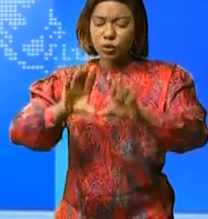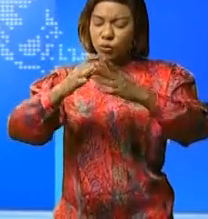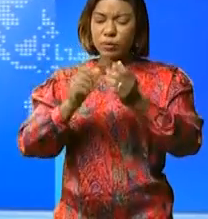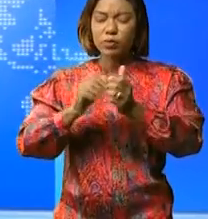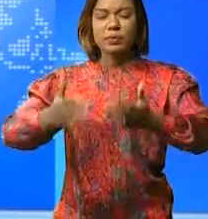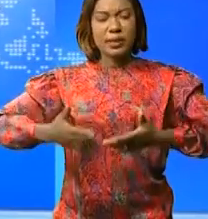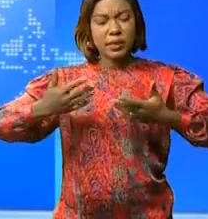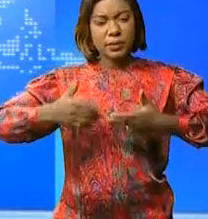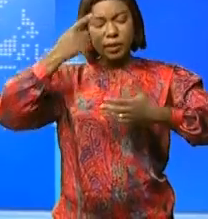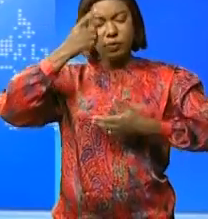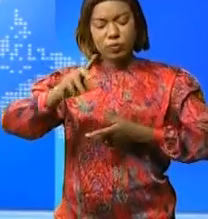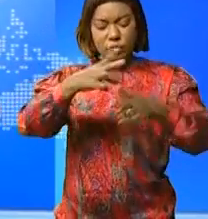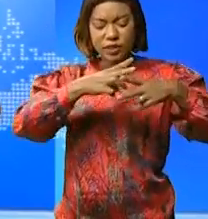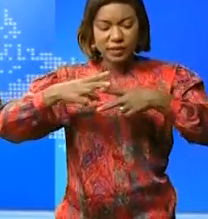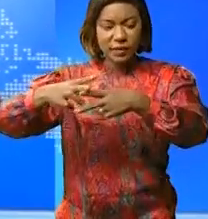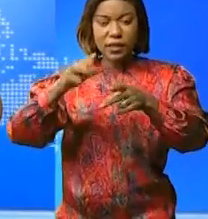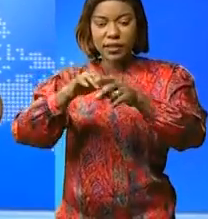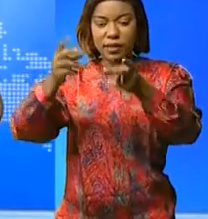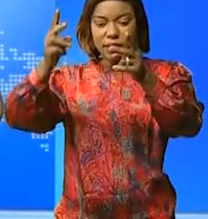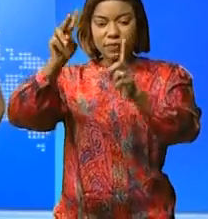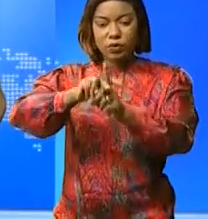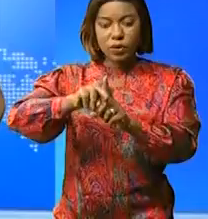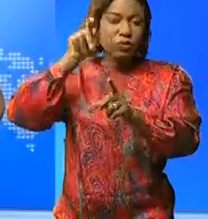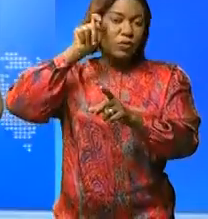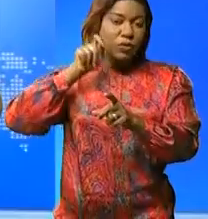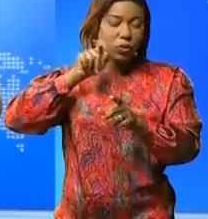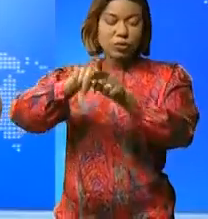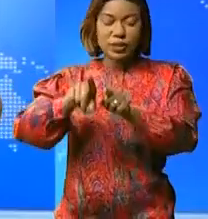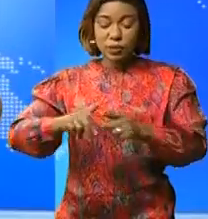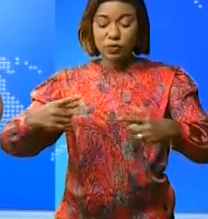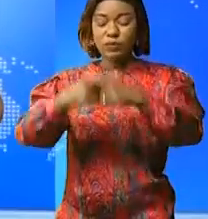mondial pour la surveillance de violences liées au conflit.